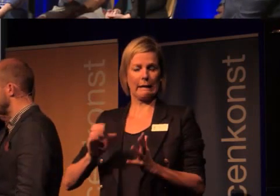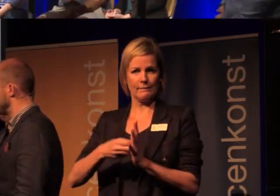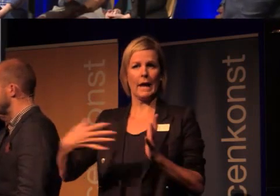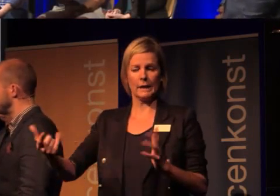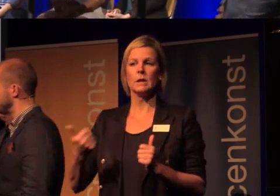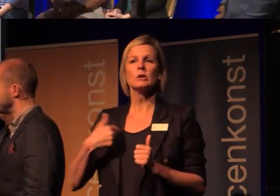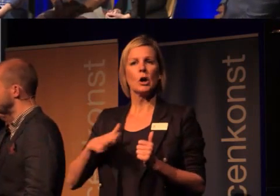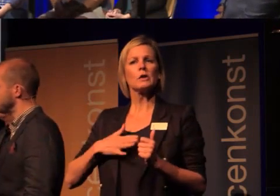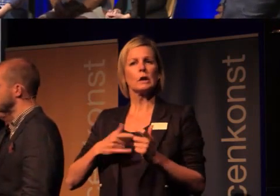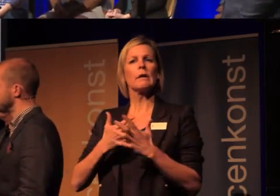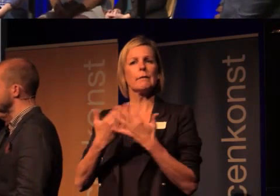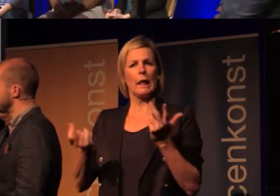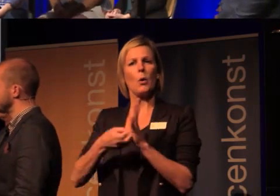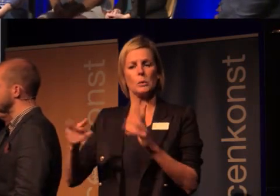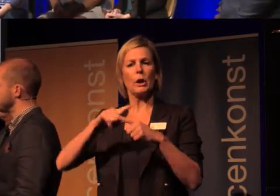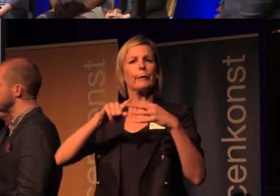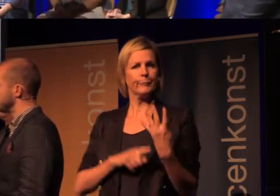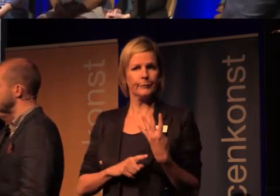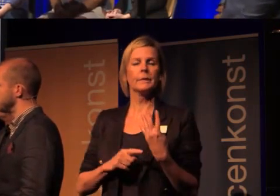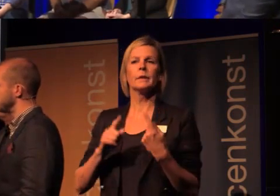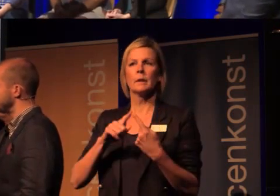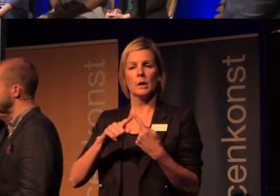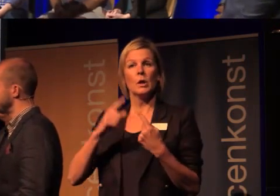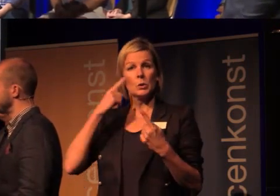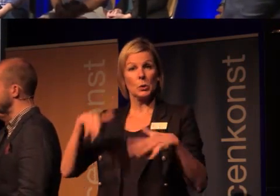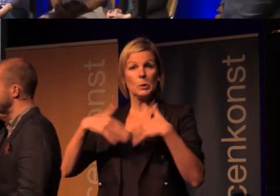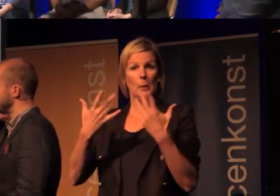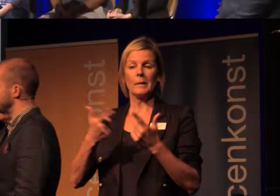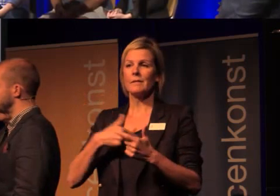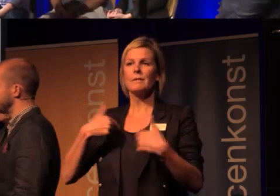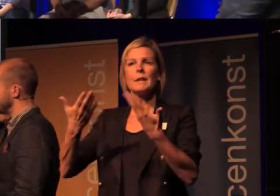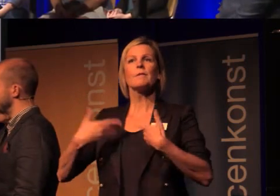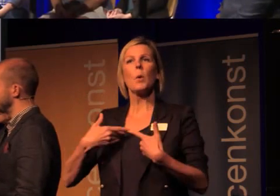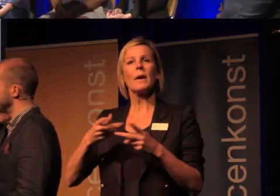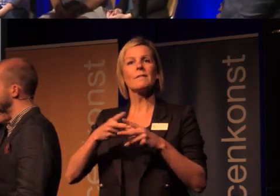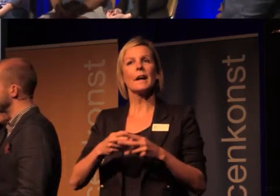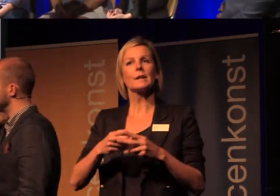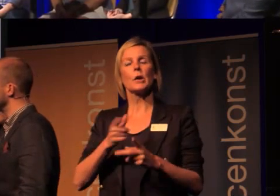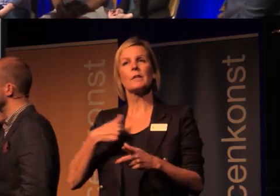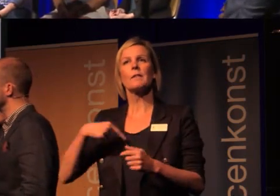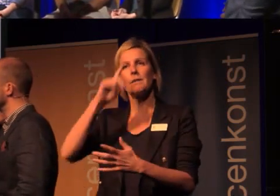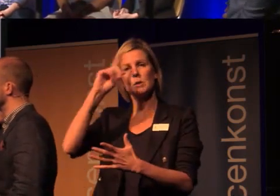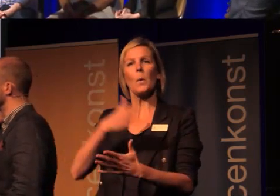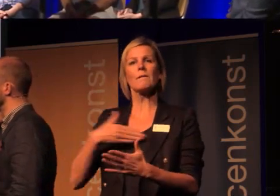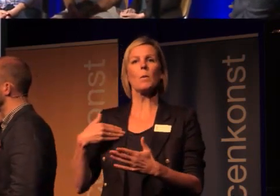ska jag säga först, men inte minst för att kulturen ger verktyg att förstå och tolka den tid man lever i,